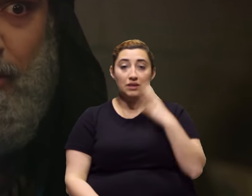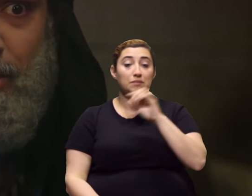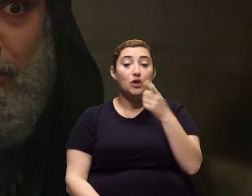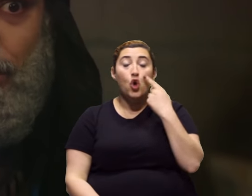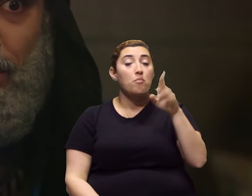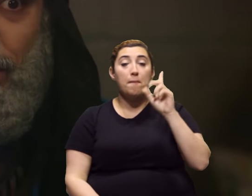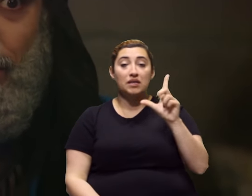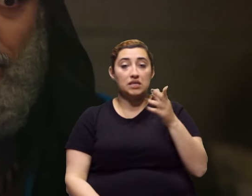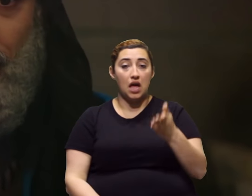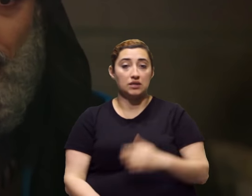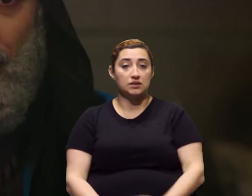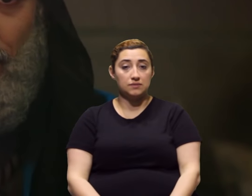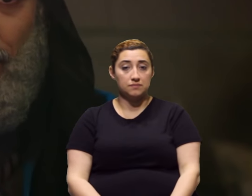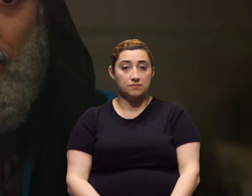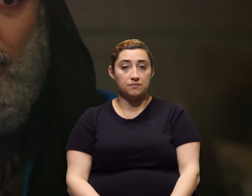Kimse görmemeli bunları.